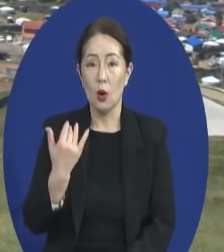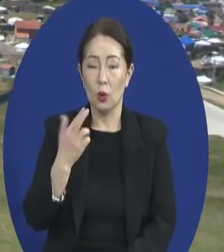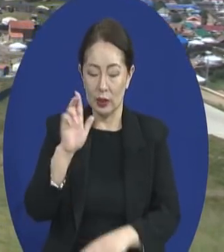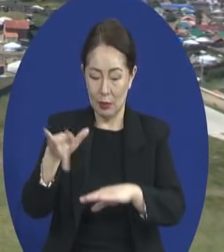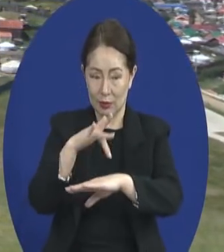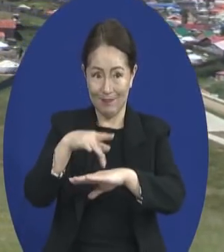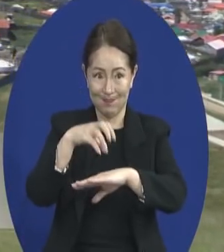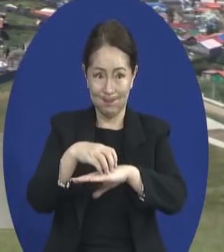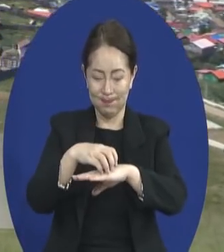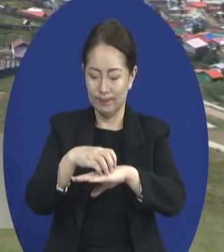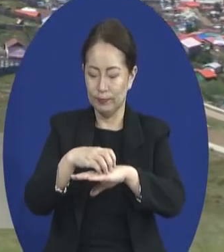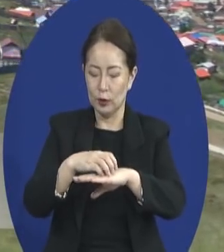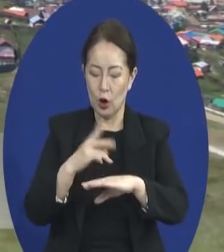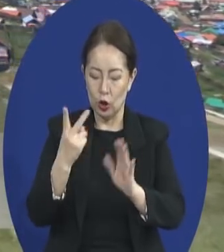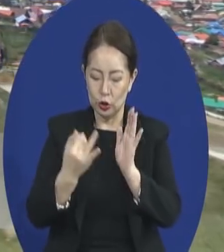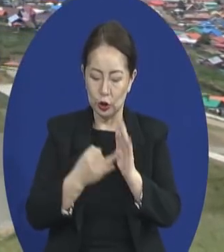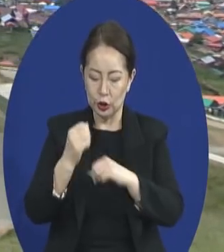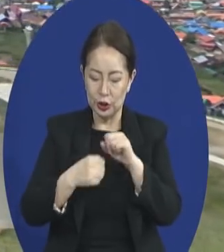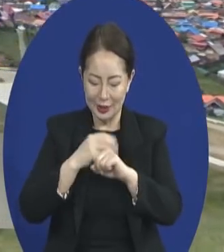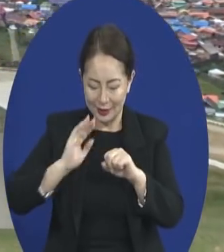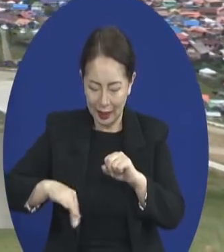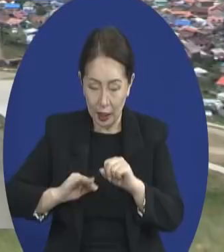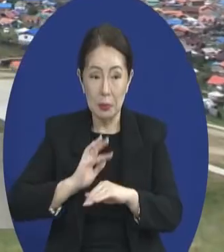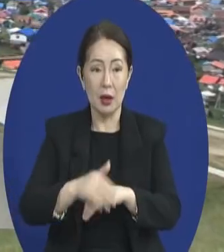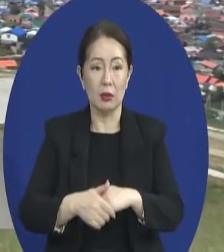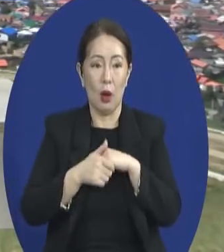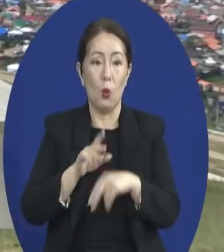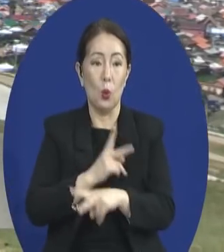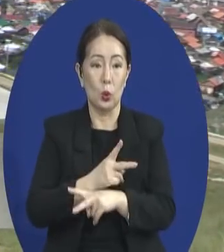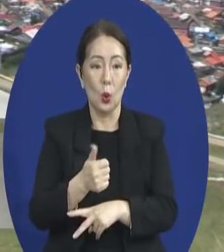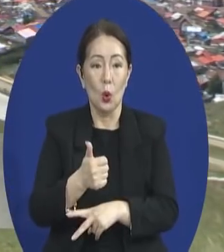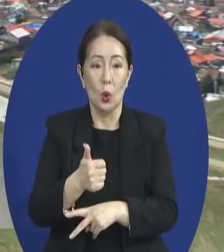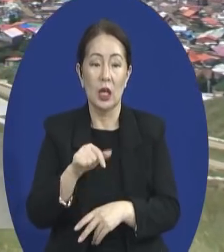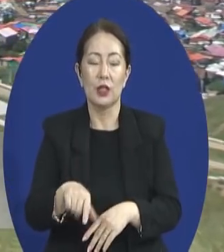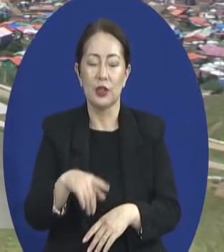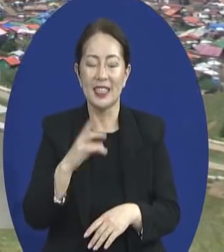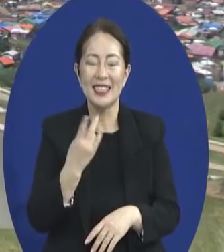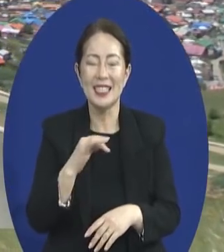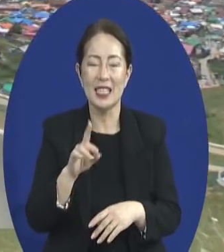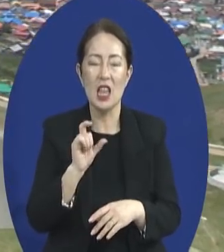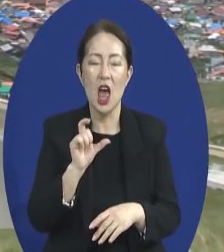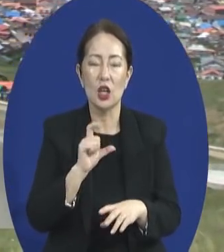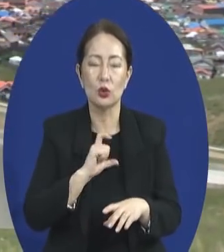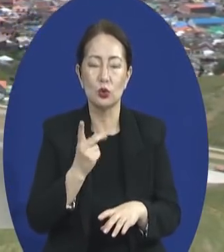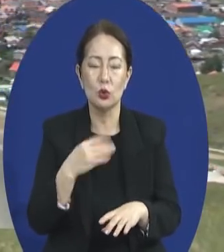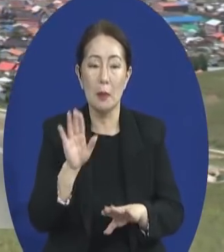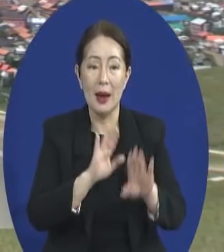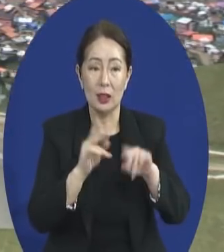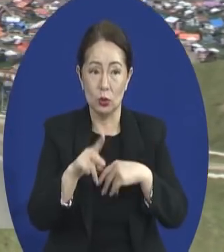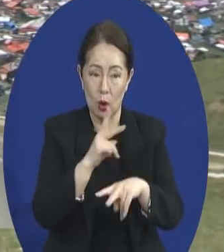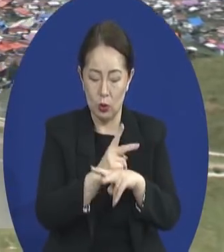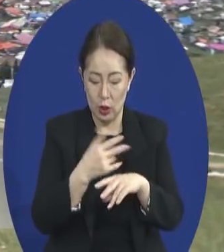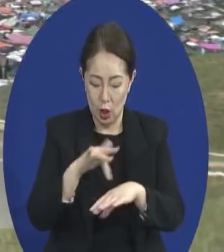Улаанбаатар хот 27 жилийн дараа бий даасан хуультай болсон нь нийслэлийн эрх зүйн байдлын тухай хууль. Хуулинд нийслэл хот дагуул хоттой